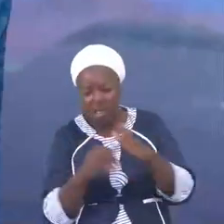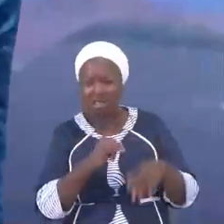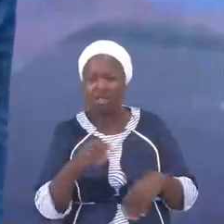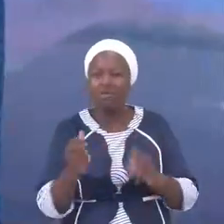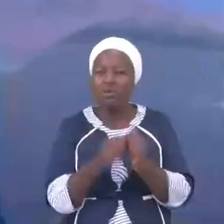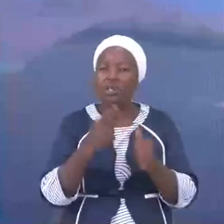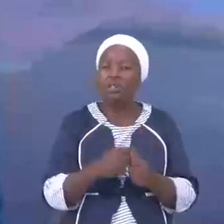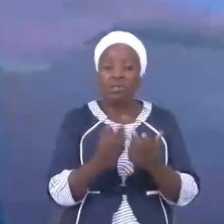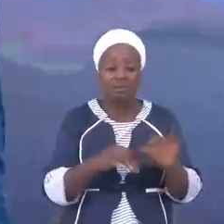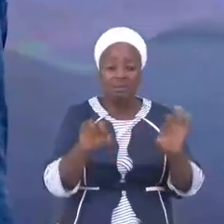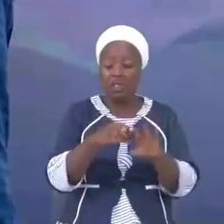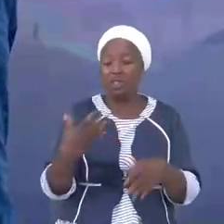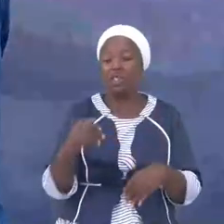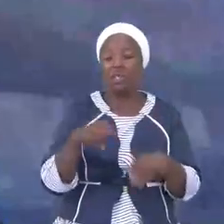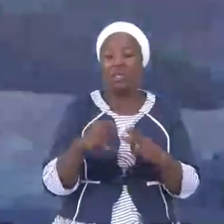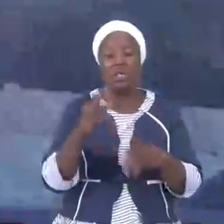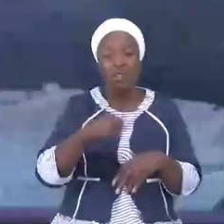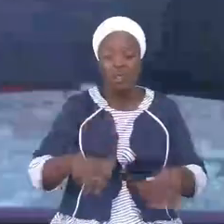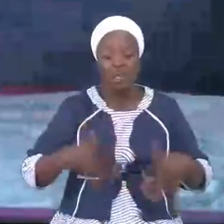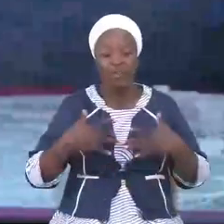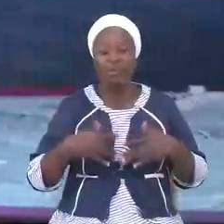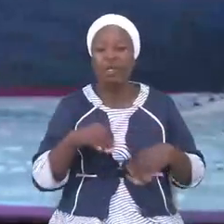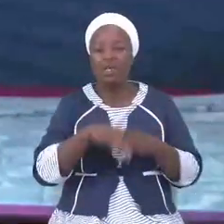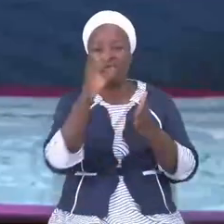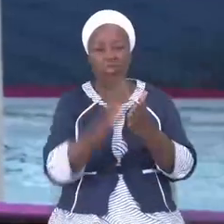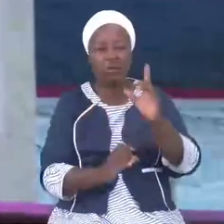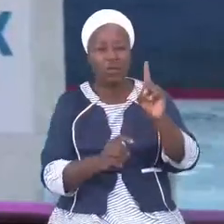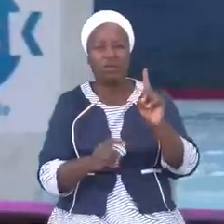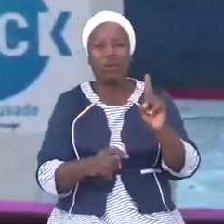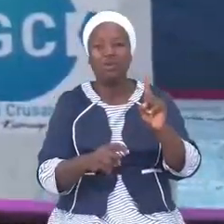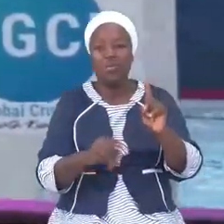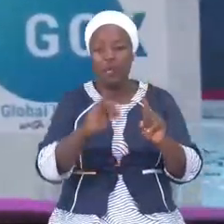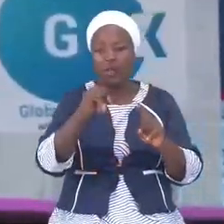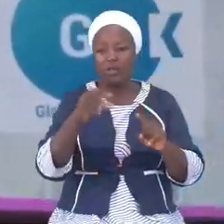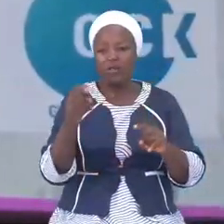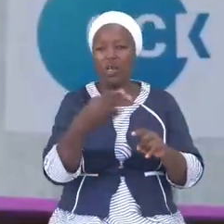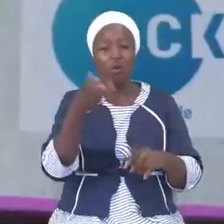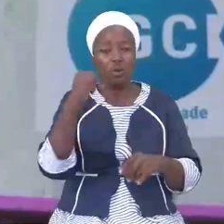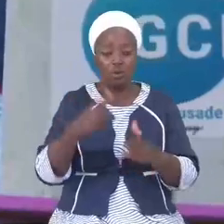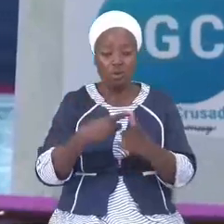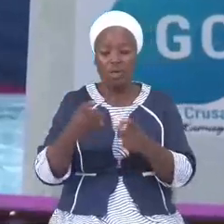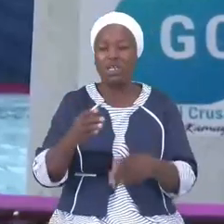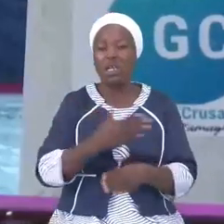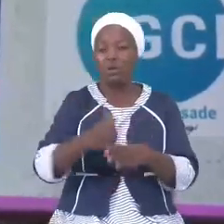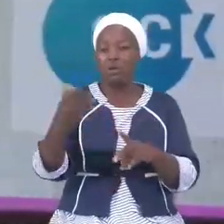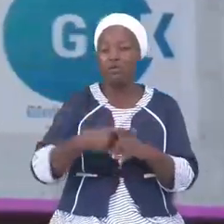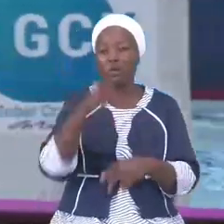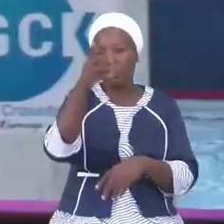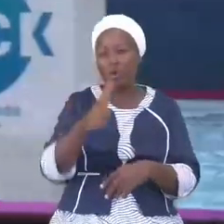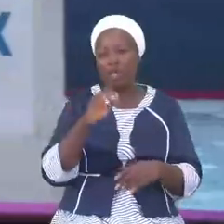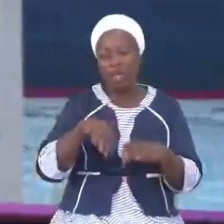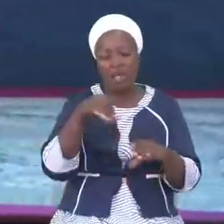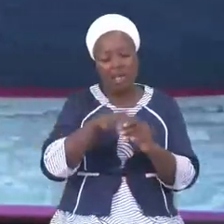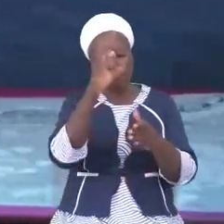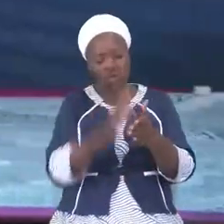sa vie. Dans le chapitre 1, il fuyait loin de la Dieu. Il fuyait Dieu. Dans le chapitre 2, il